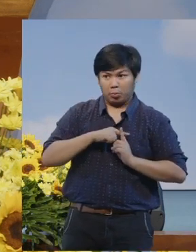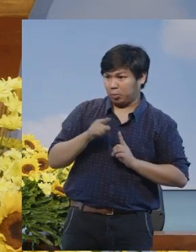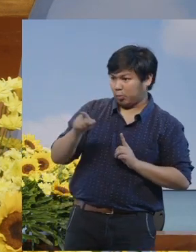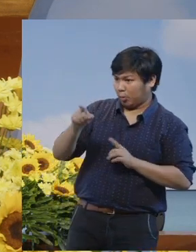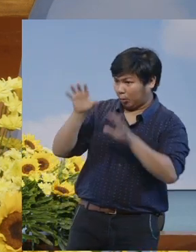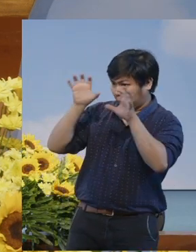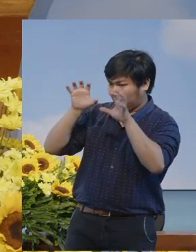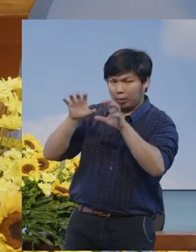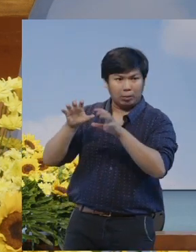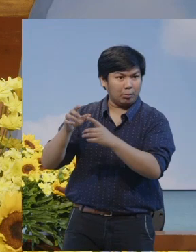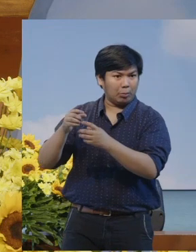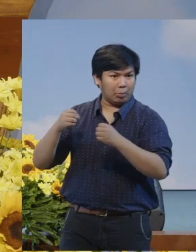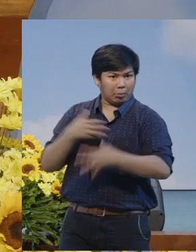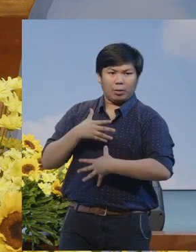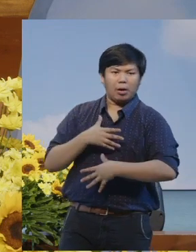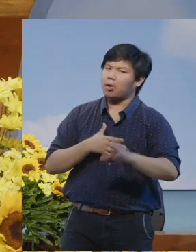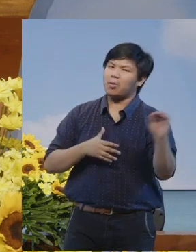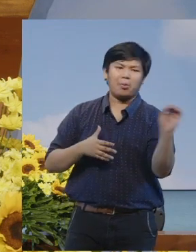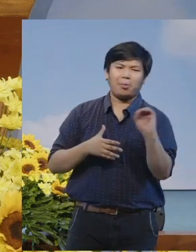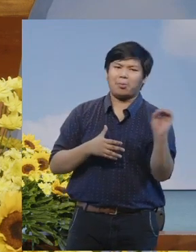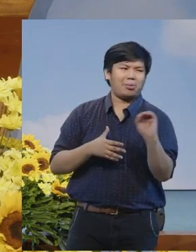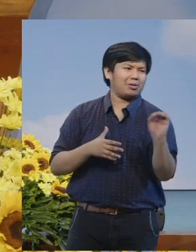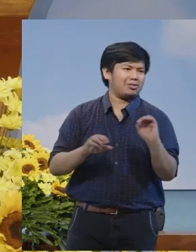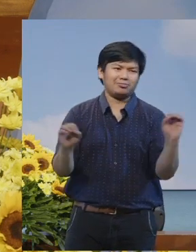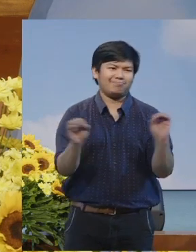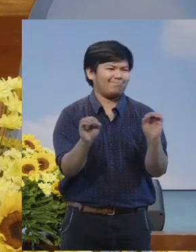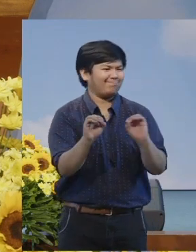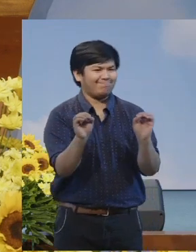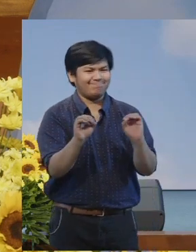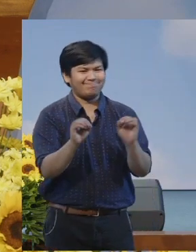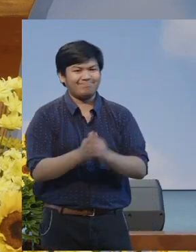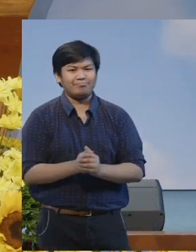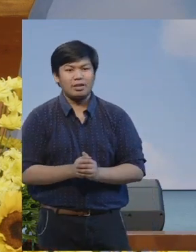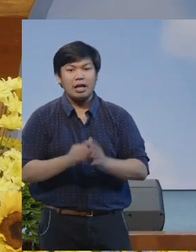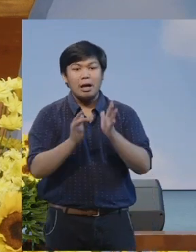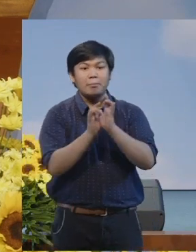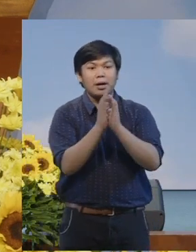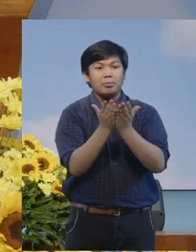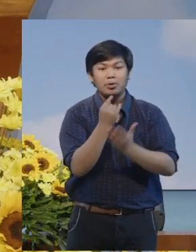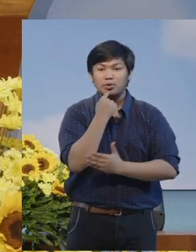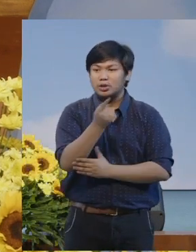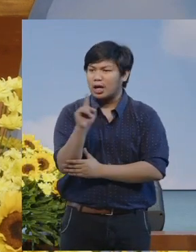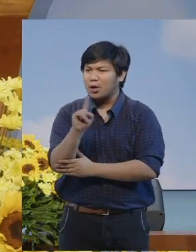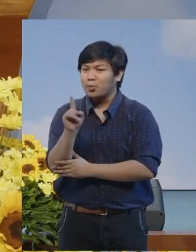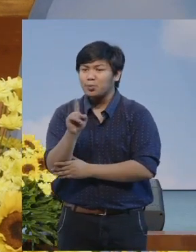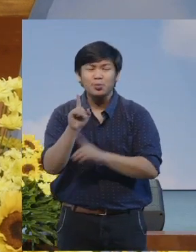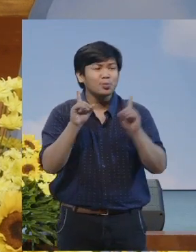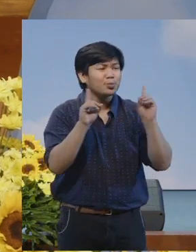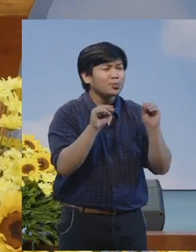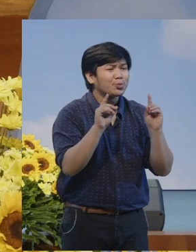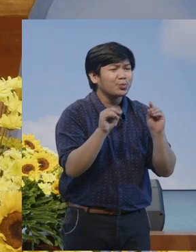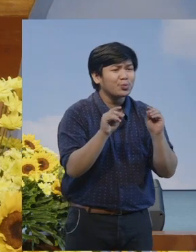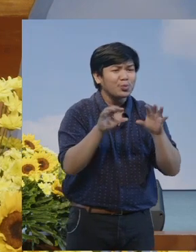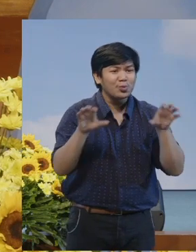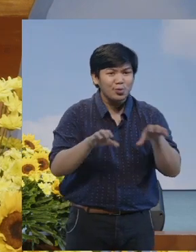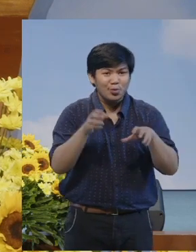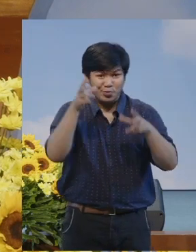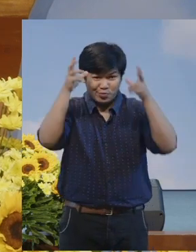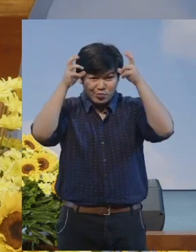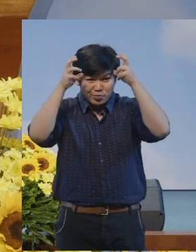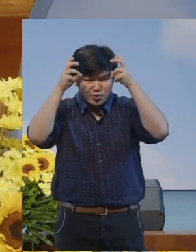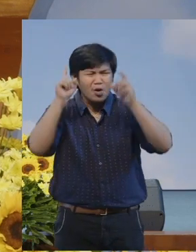dapat katakutan. Ano ang sinasabi ng Biblia tungkol sa mga katotohanan at gawain ng mga